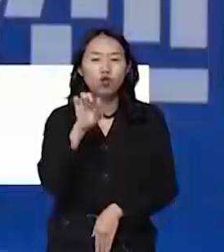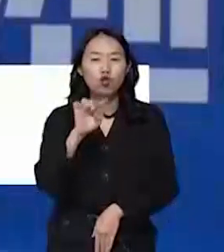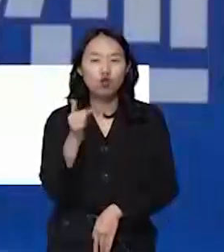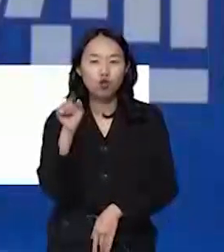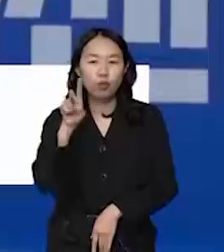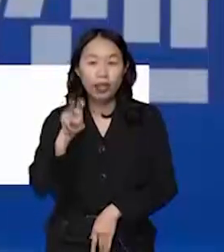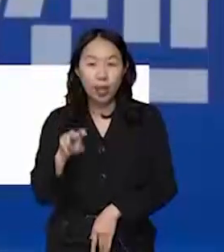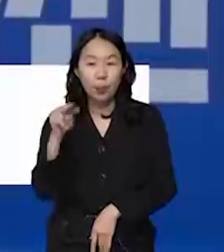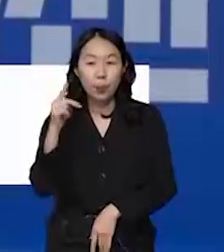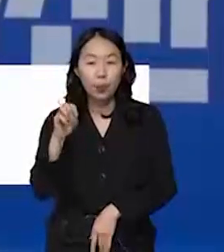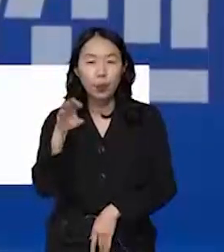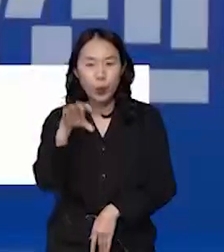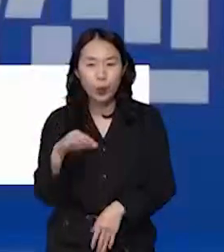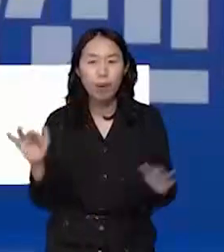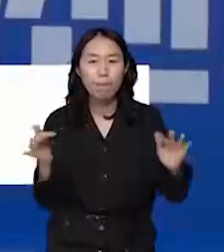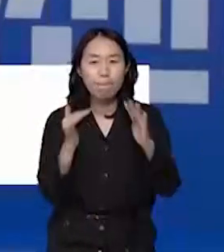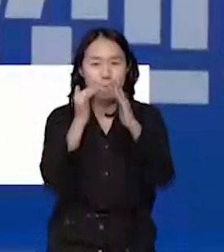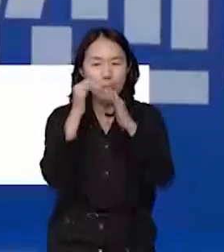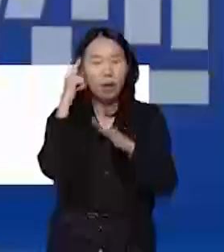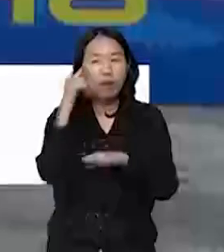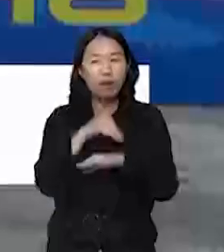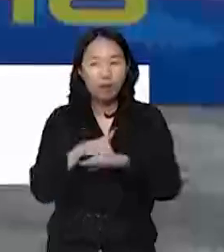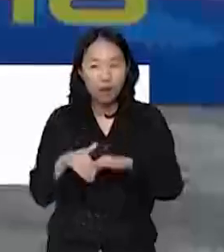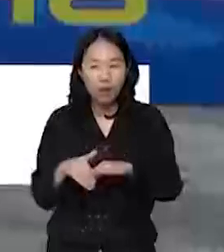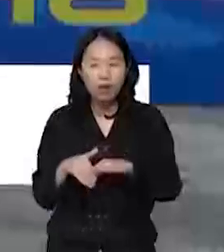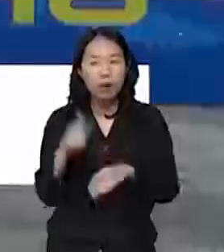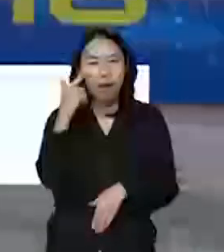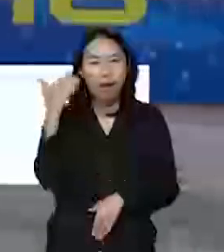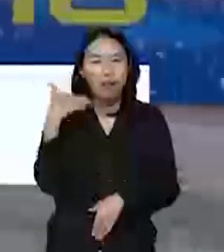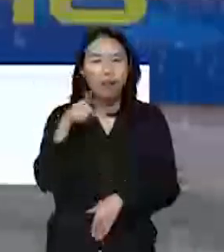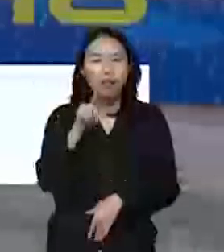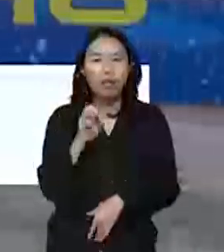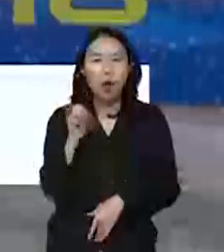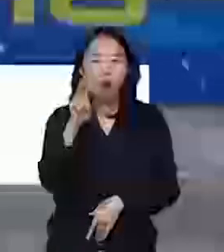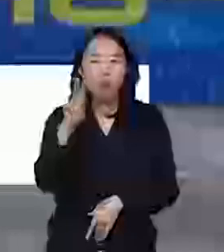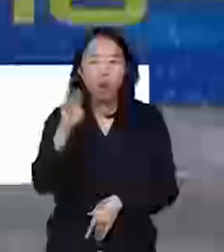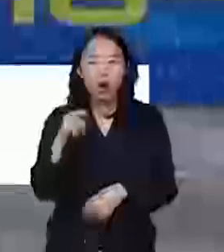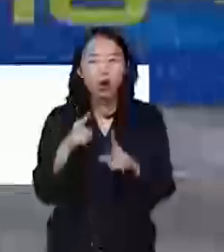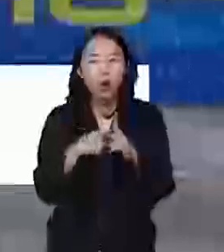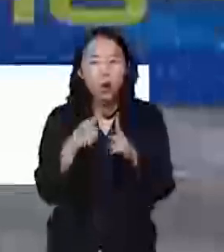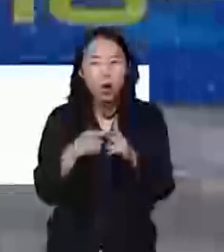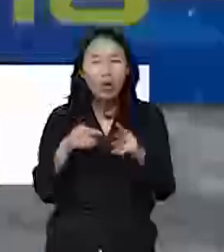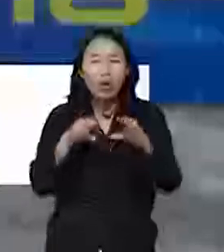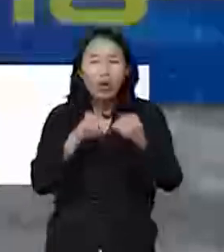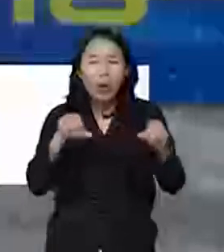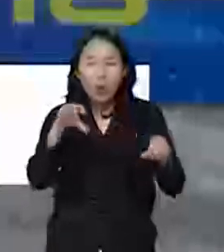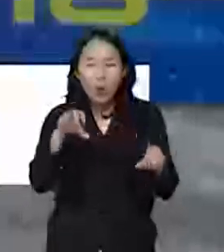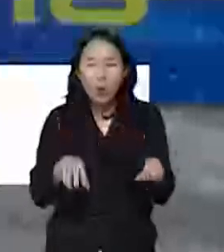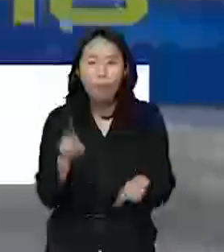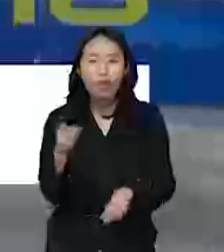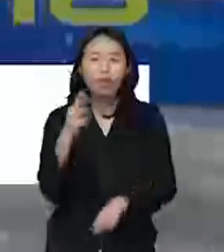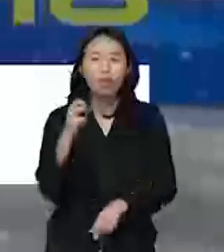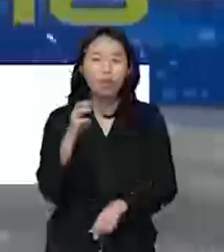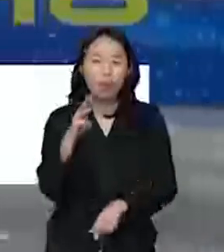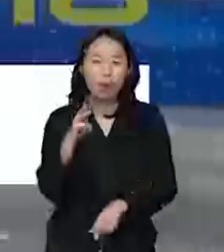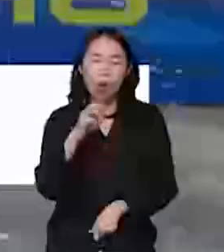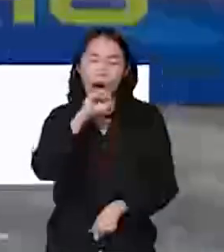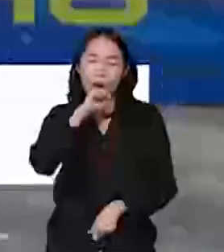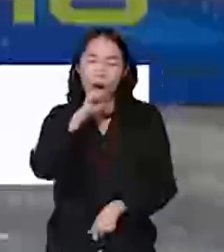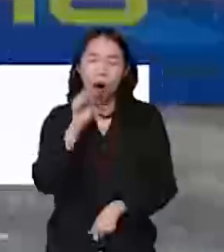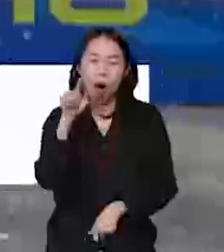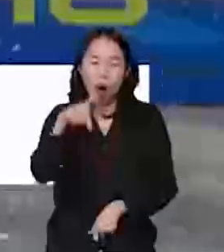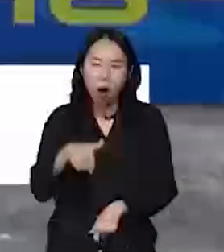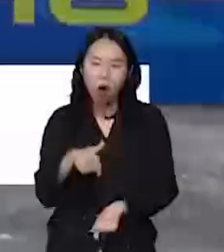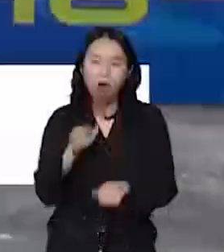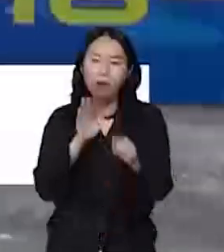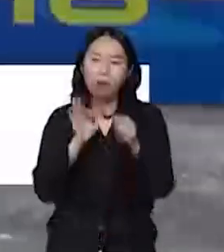광주 북구청은 광주광역시 운암동, 옛 경양수교부지에 총사업비 133억 원을 투입해